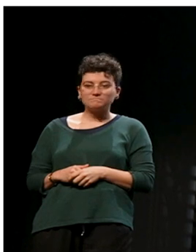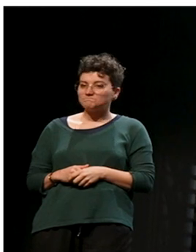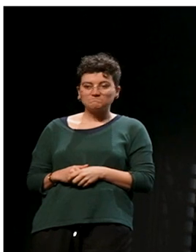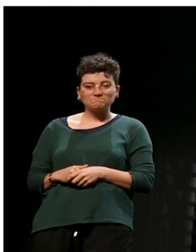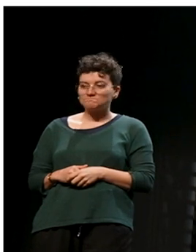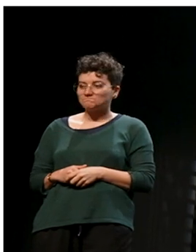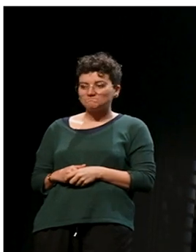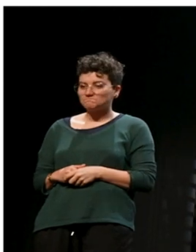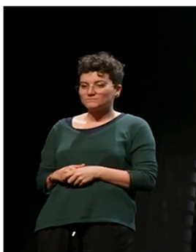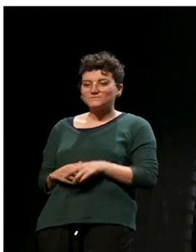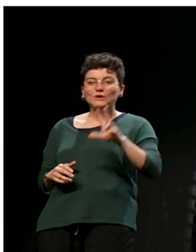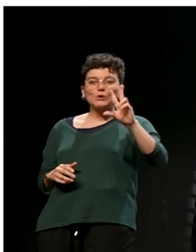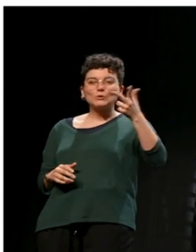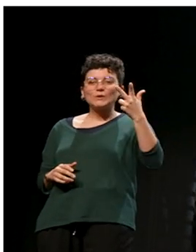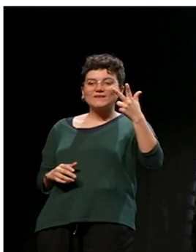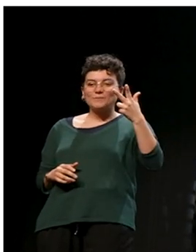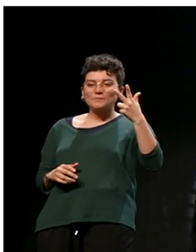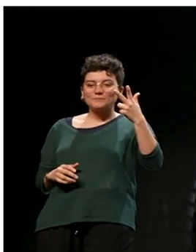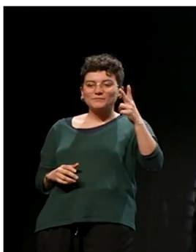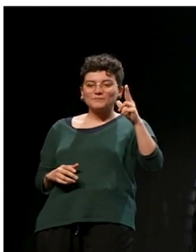Ceux qui connaissent la réponse, ne levez pas la main.